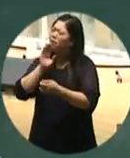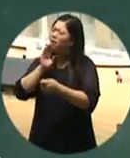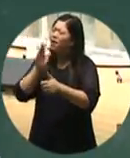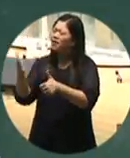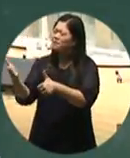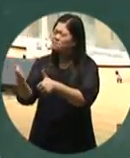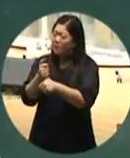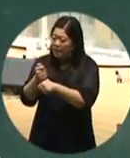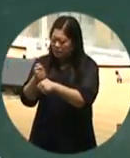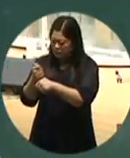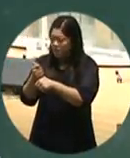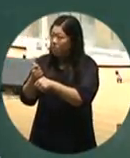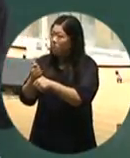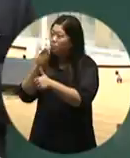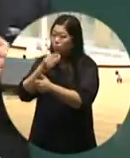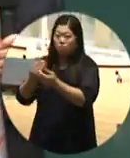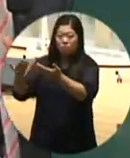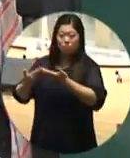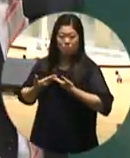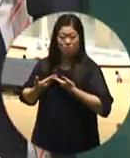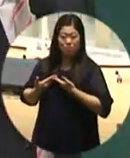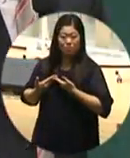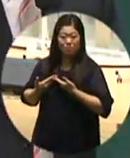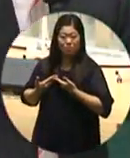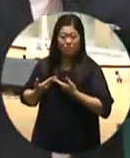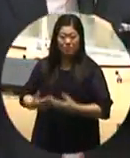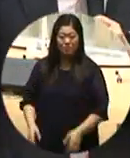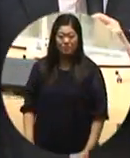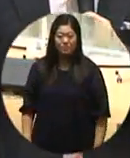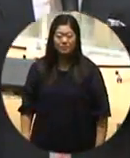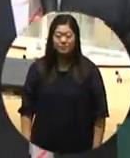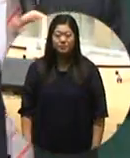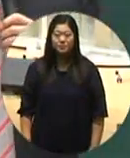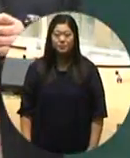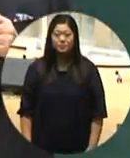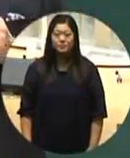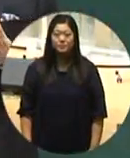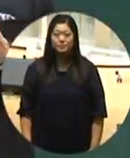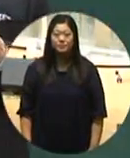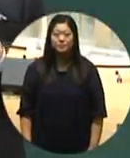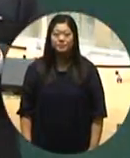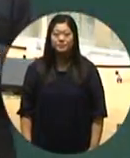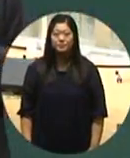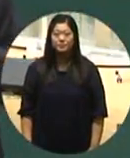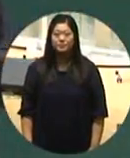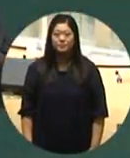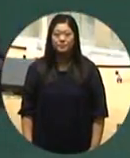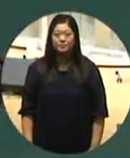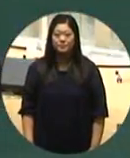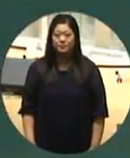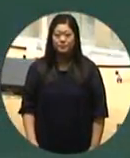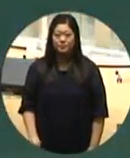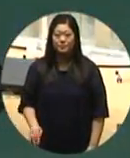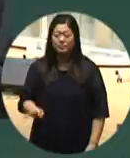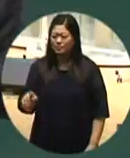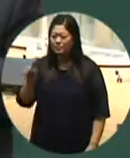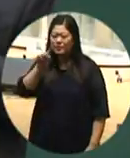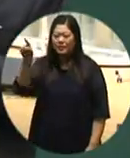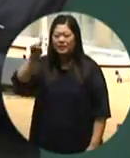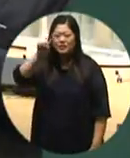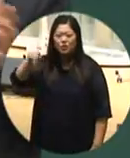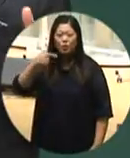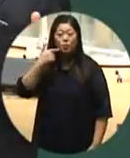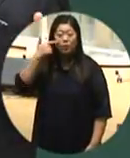you did was grab hold of the covenant, and God does the work. 우리 그저 정은주 목사님이 제게 뭘 보낸 자료를 보낸데